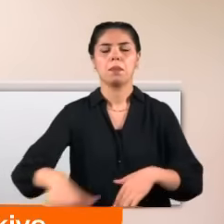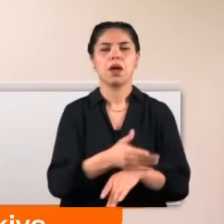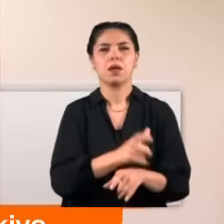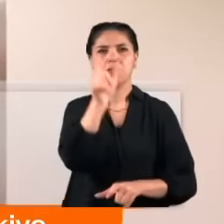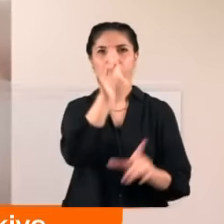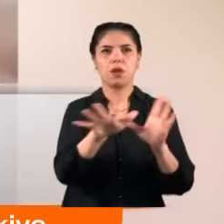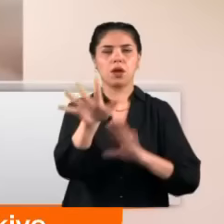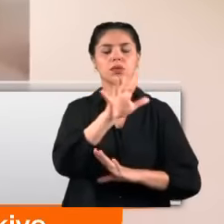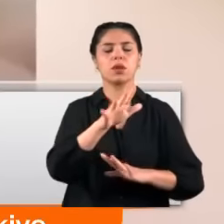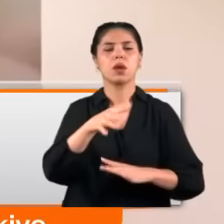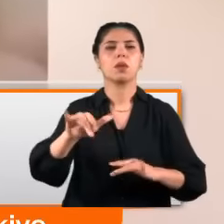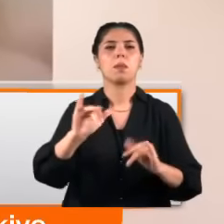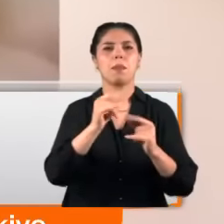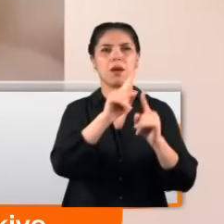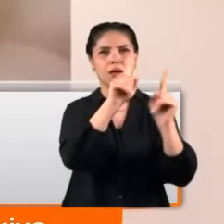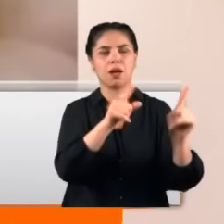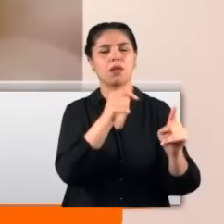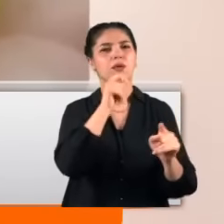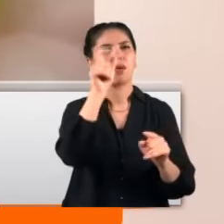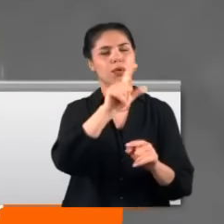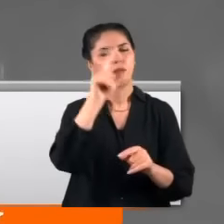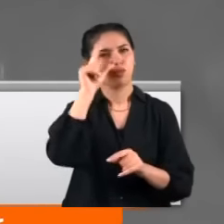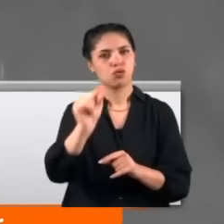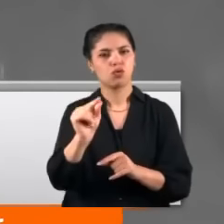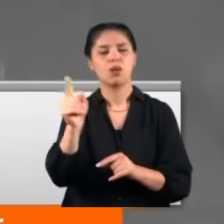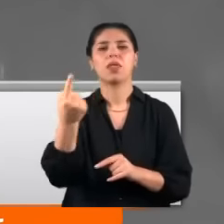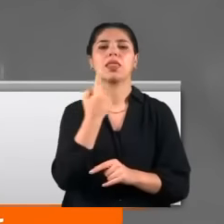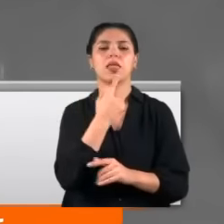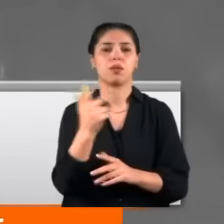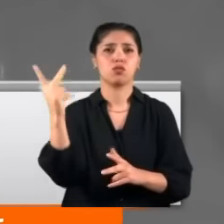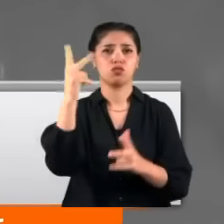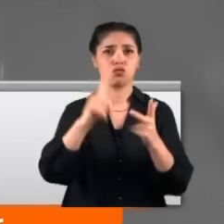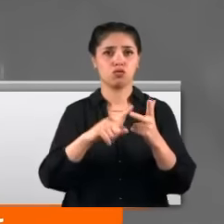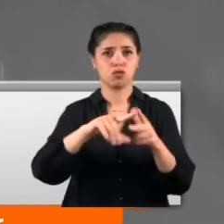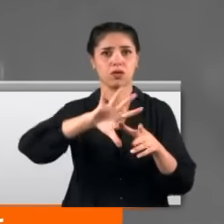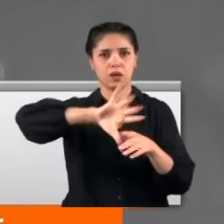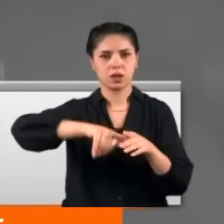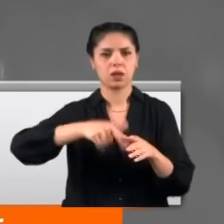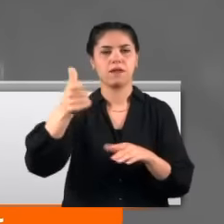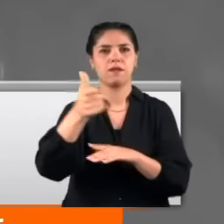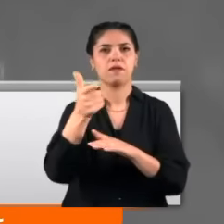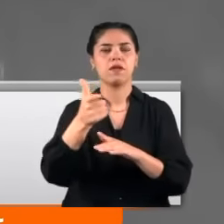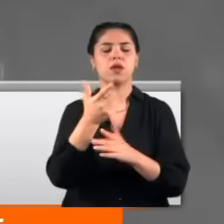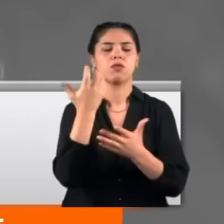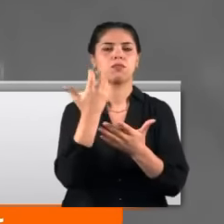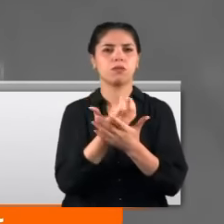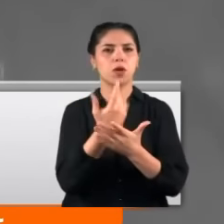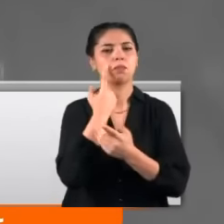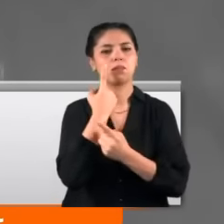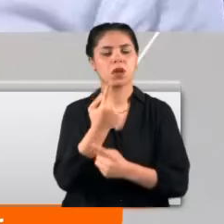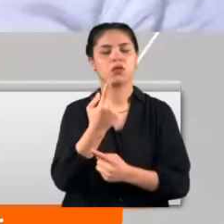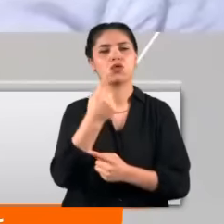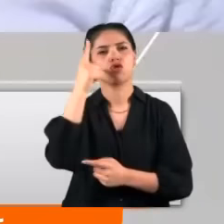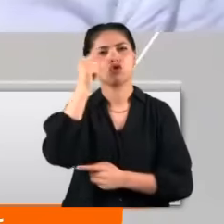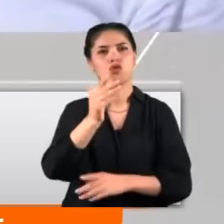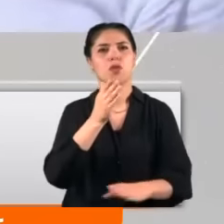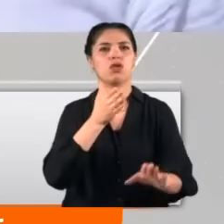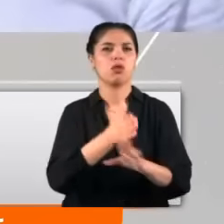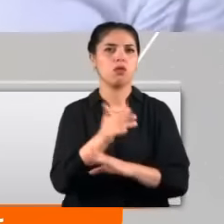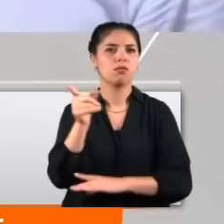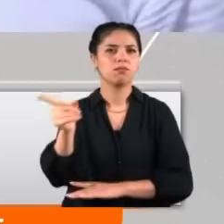bakkalından şüphelenmişti ancak konduramadı. Evi üçüncü kez soyulunca görüntüleri izledi. Şüphesinde yanılmadığını anladı. Kamera